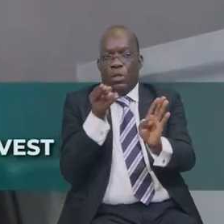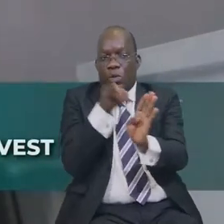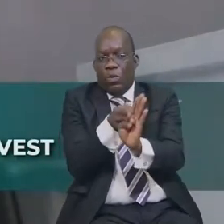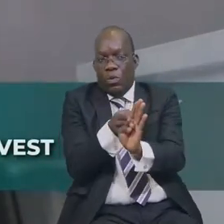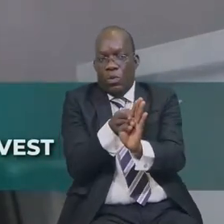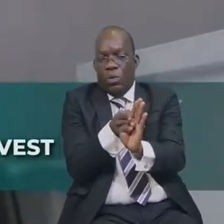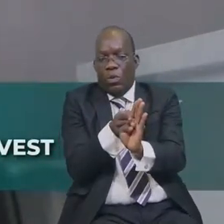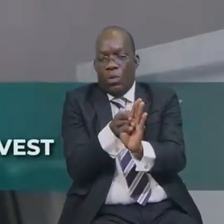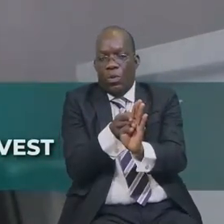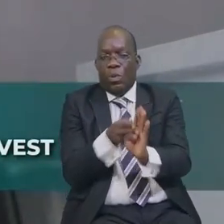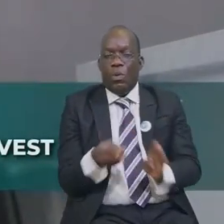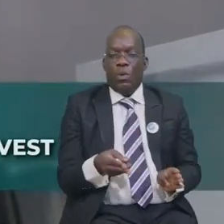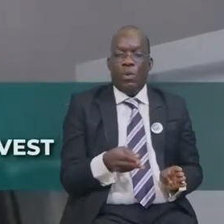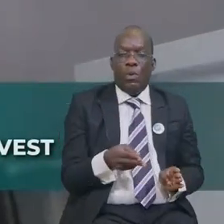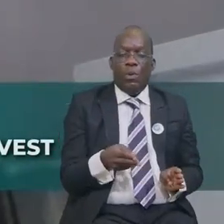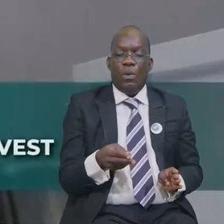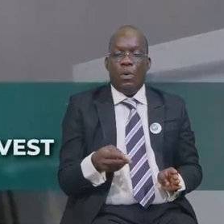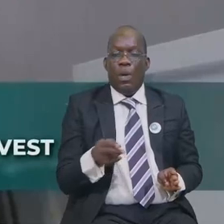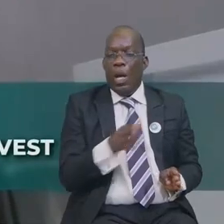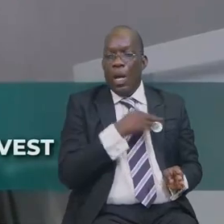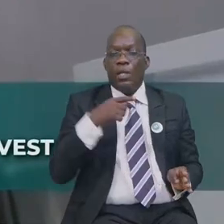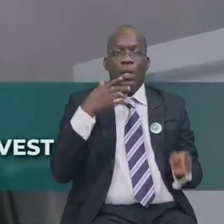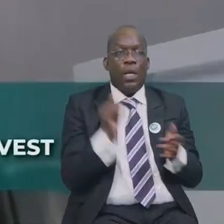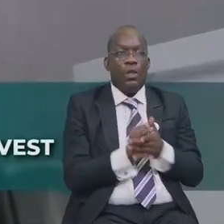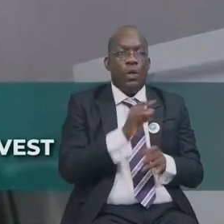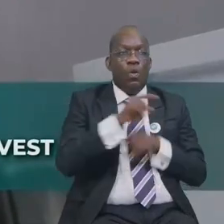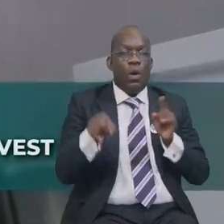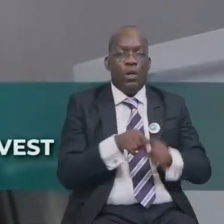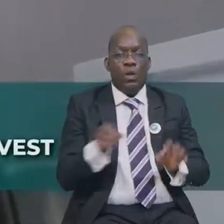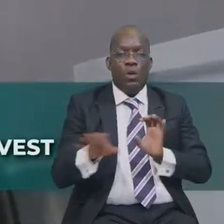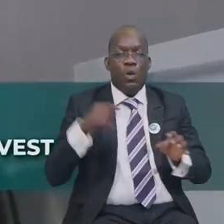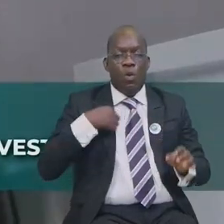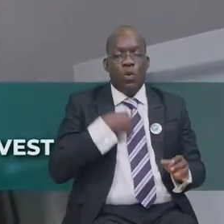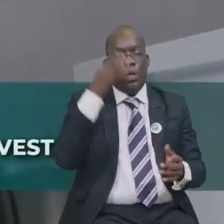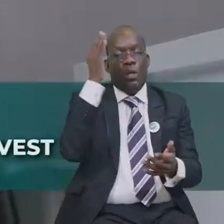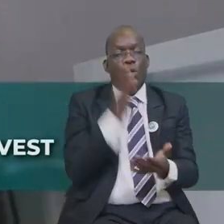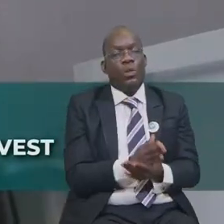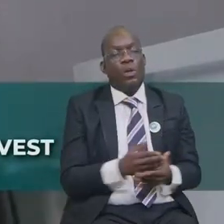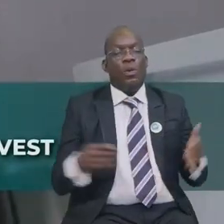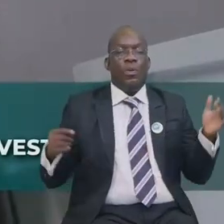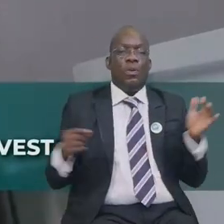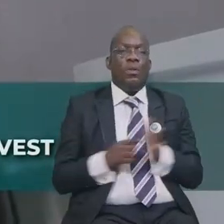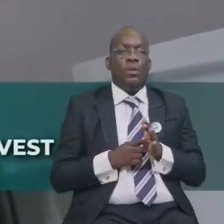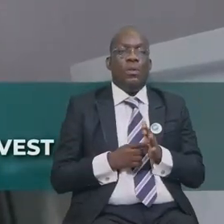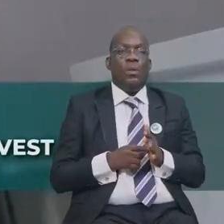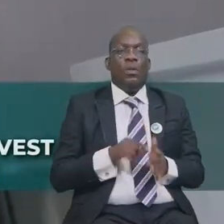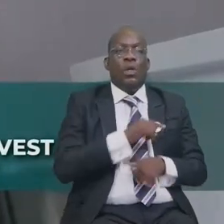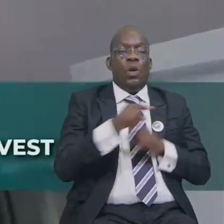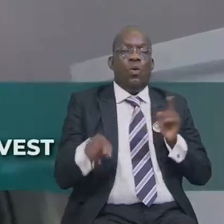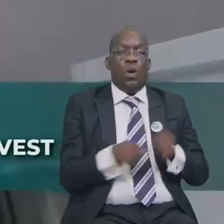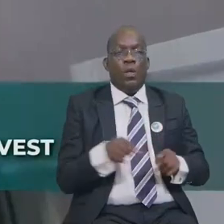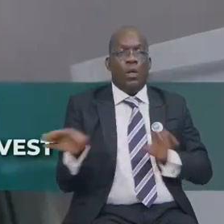demande quand est-ce que nous allons arrêter ça? Quand est-ce que nous allons finir